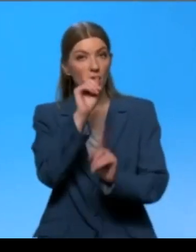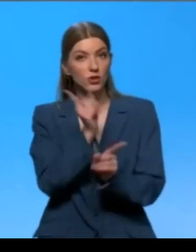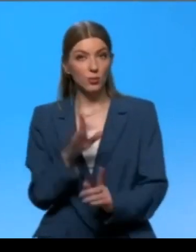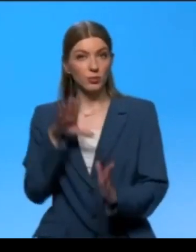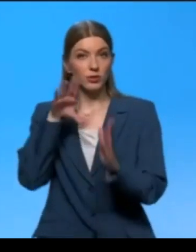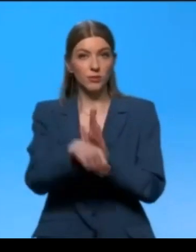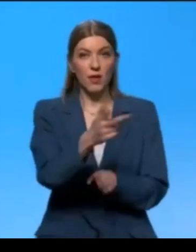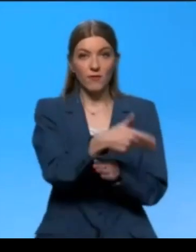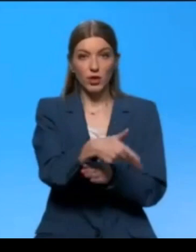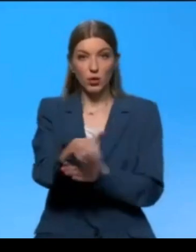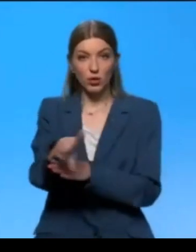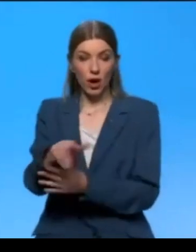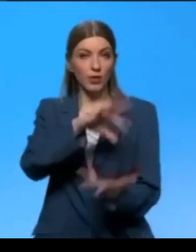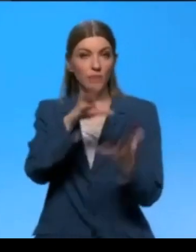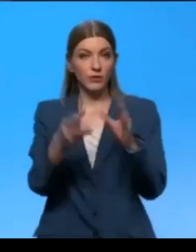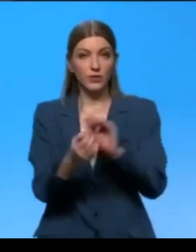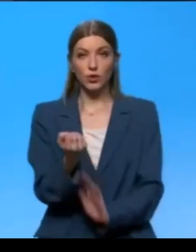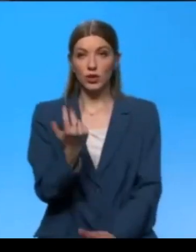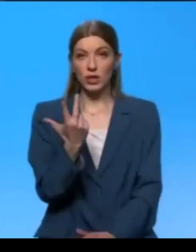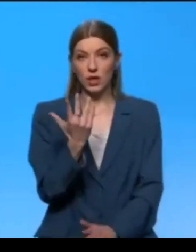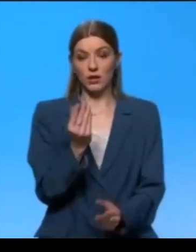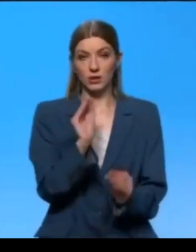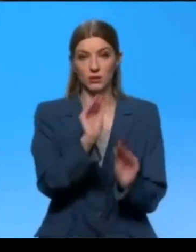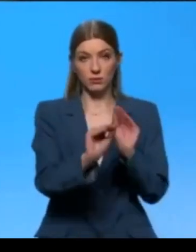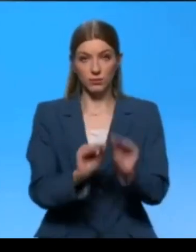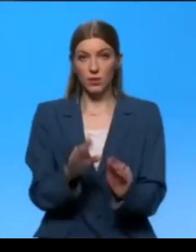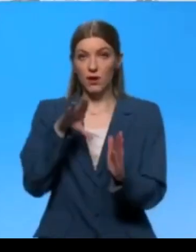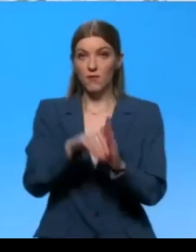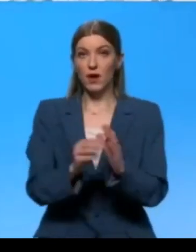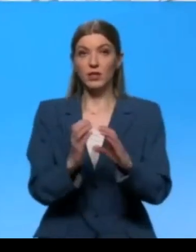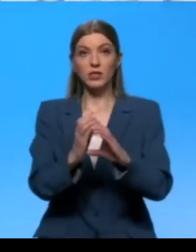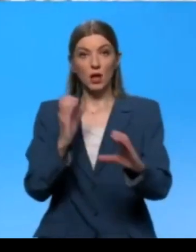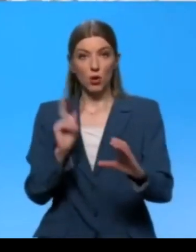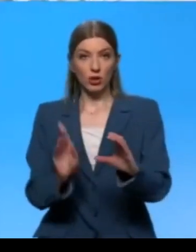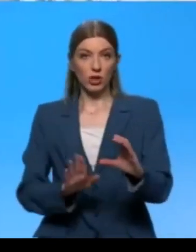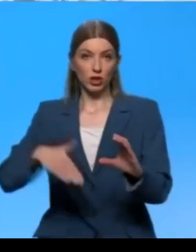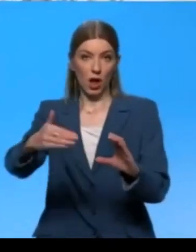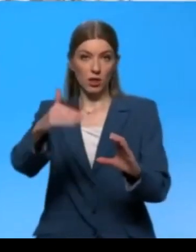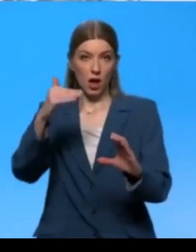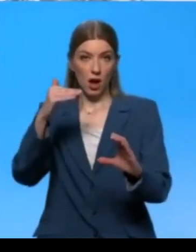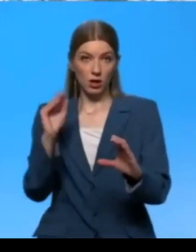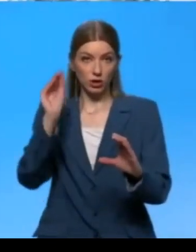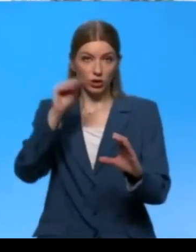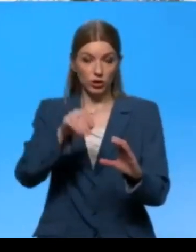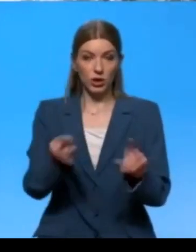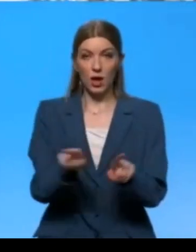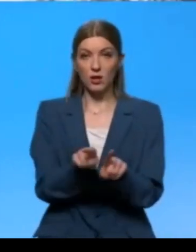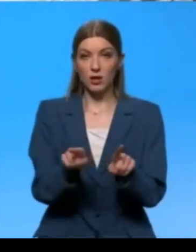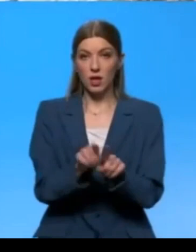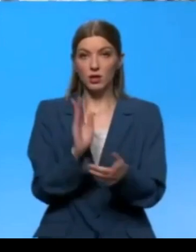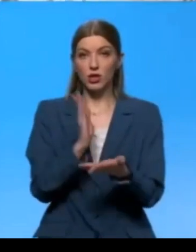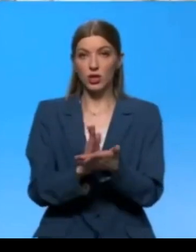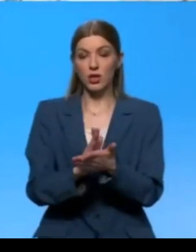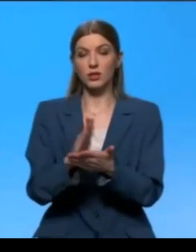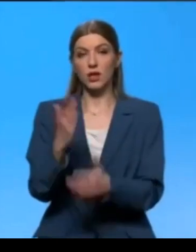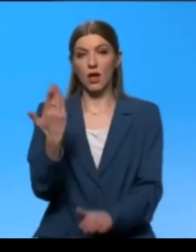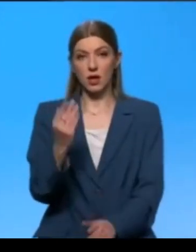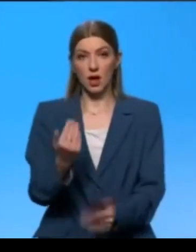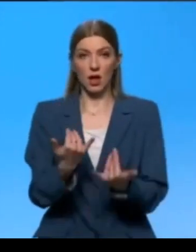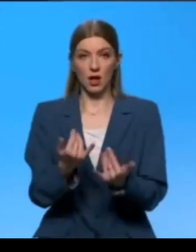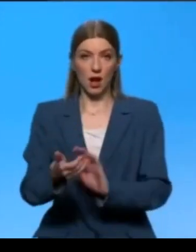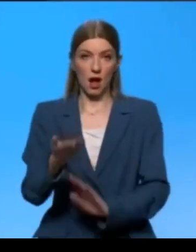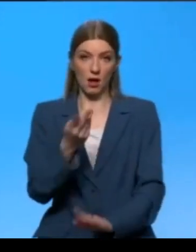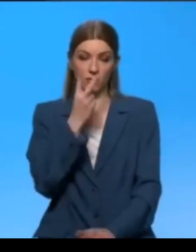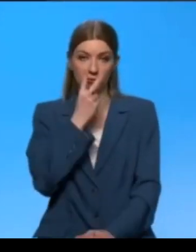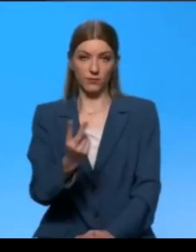их 13 они установлены не только в салоне Но и на крыше есть и камеры дуры зеркал заднего вида оче